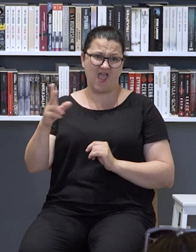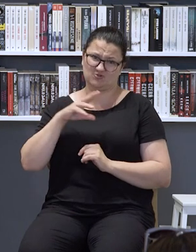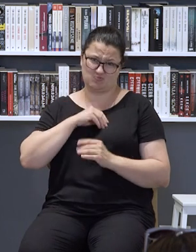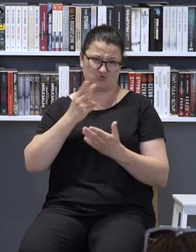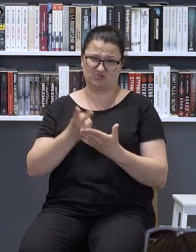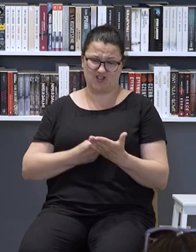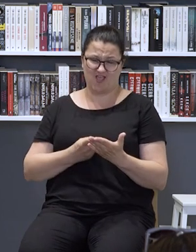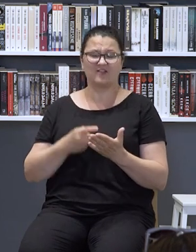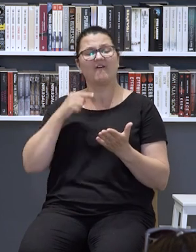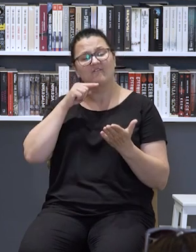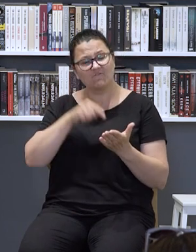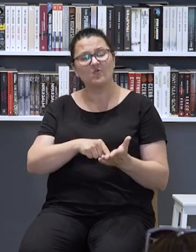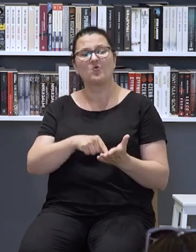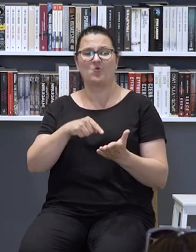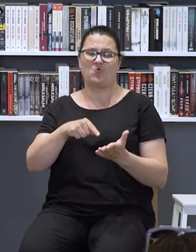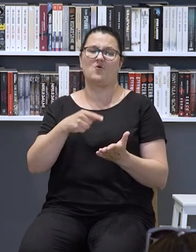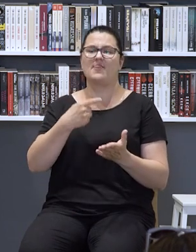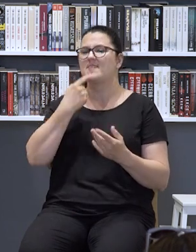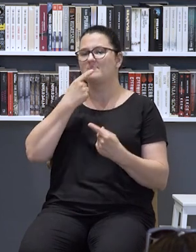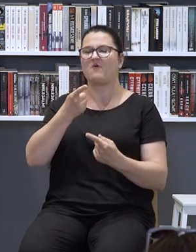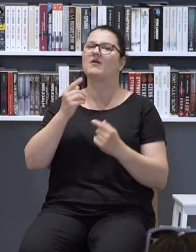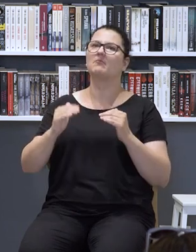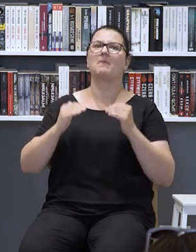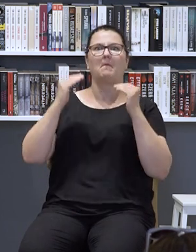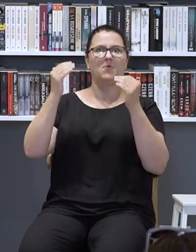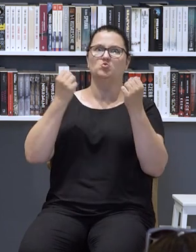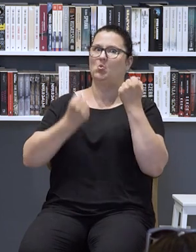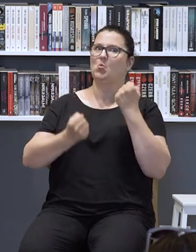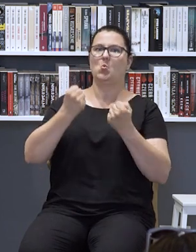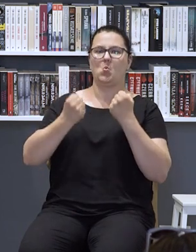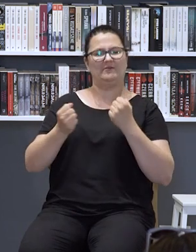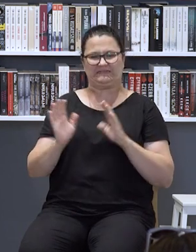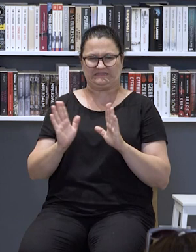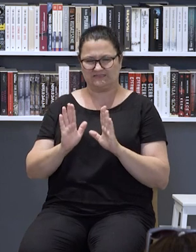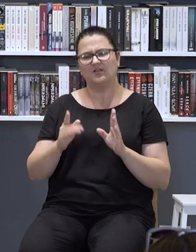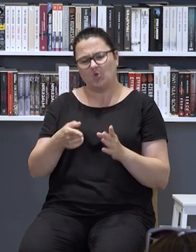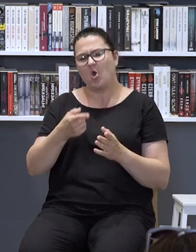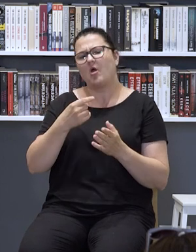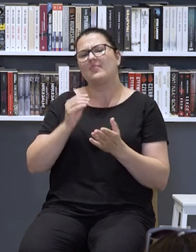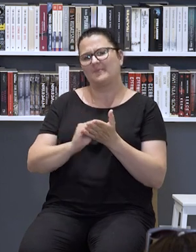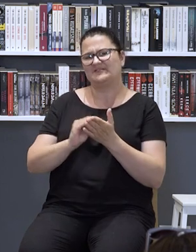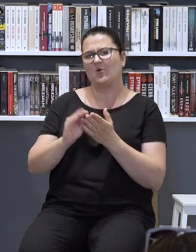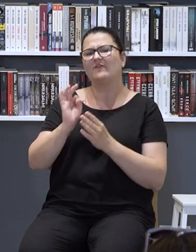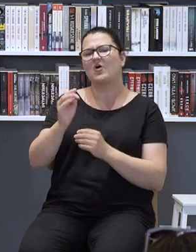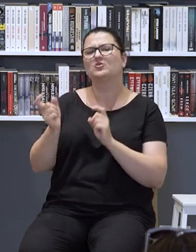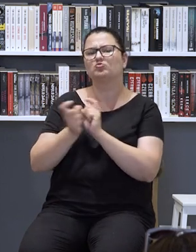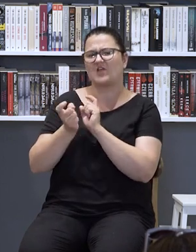warunkiem, że właśnie się mu nie powie, to jest elitarne i trudne. Tylko się mu powie, to napisała twoja sąsiadka ze